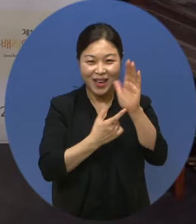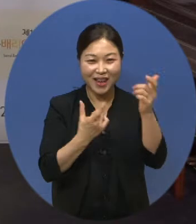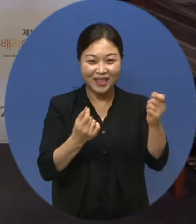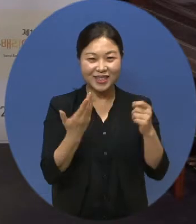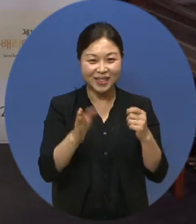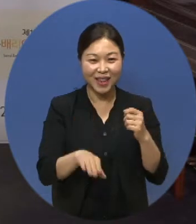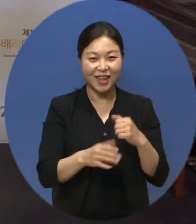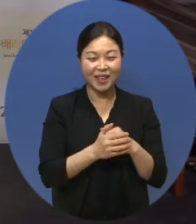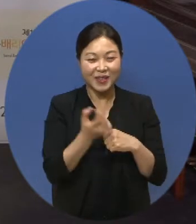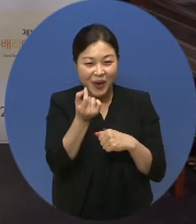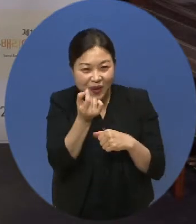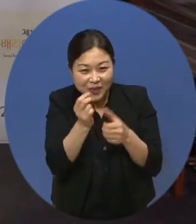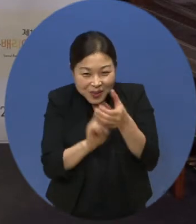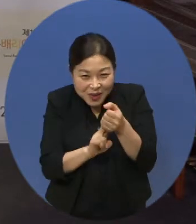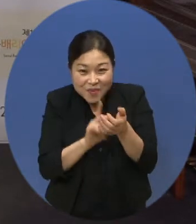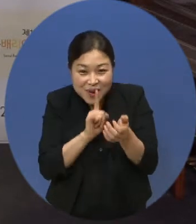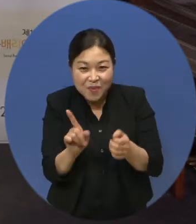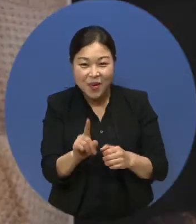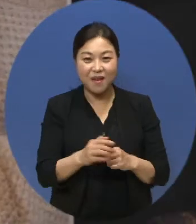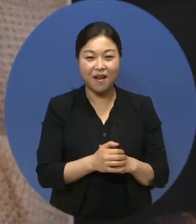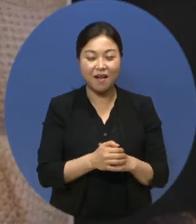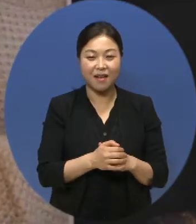숨기면서 돌려서 얘기하자면